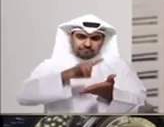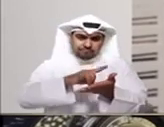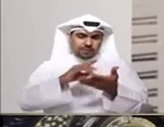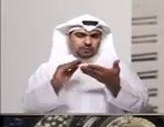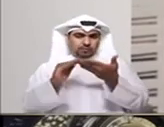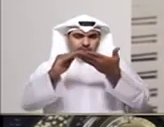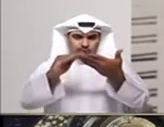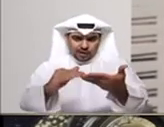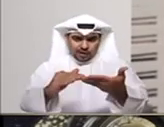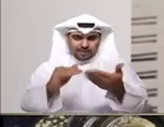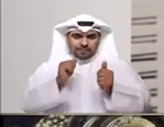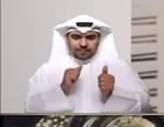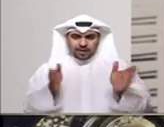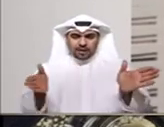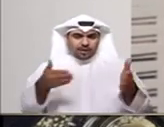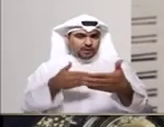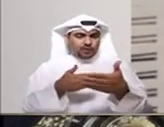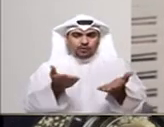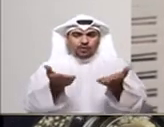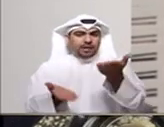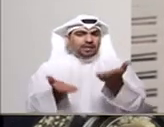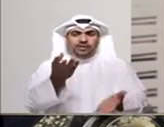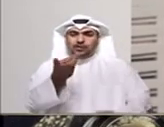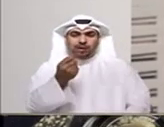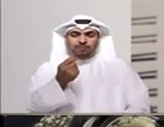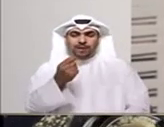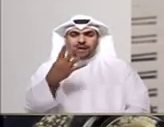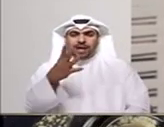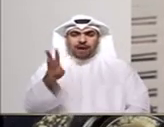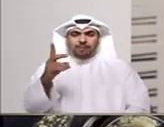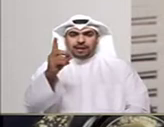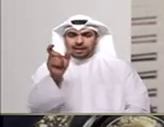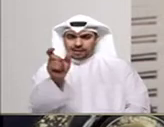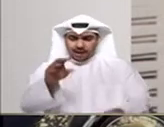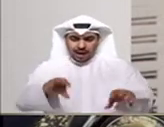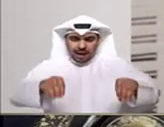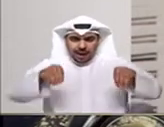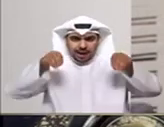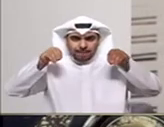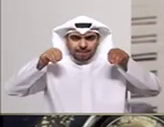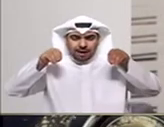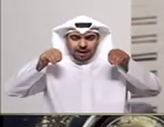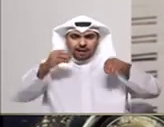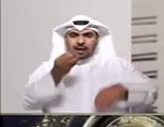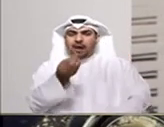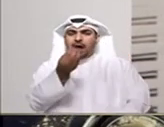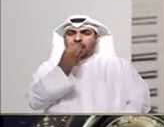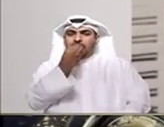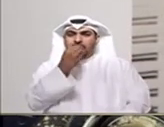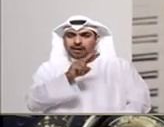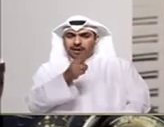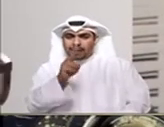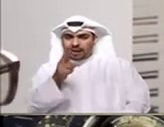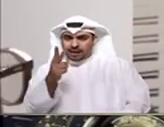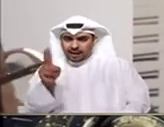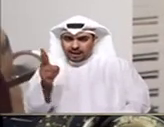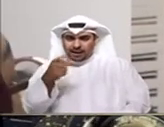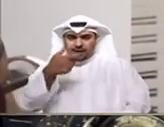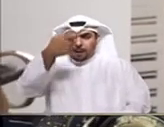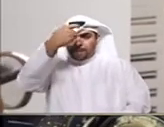طن من المساعدات الإنسانية الطارئة، فيها بطاطين، فيها مواد غذائية، فيها مواد